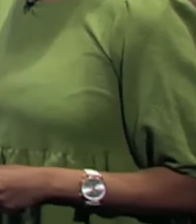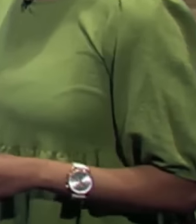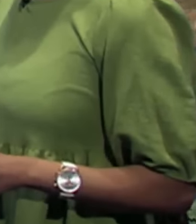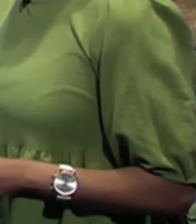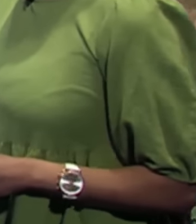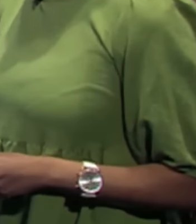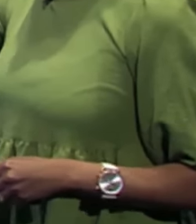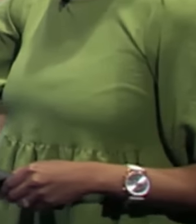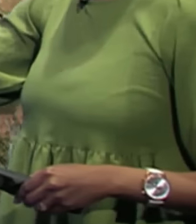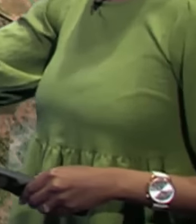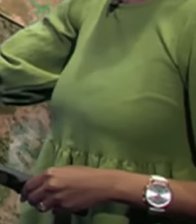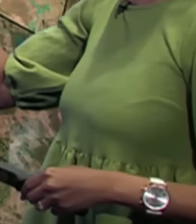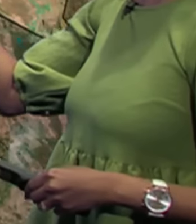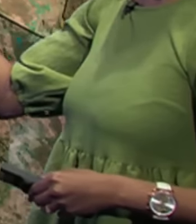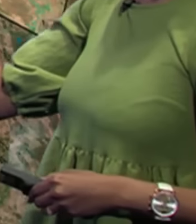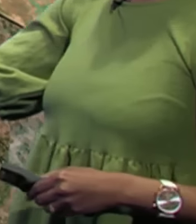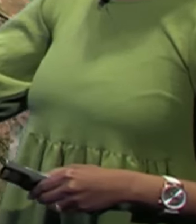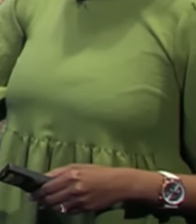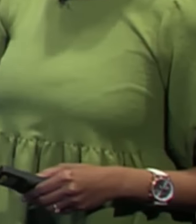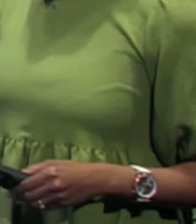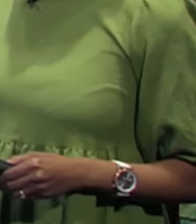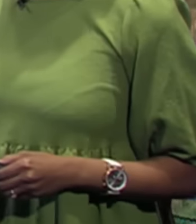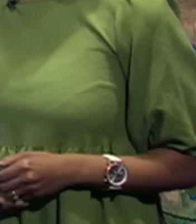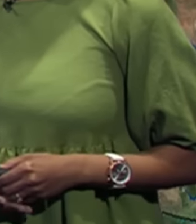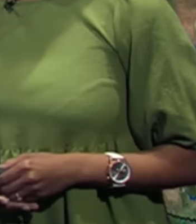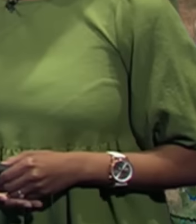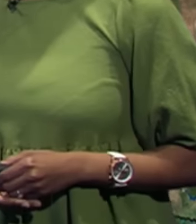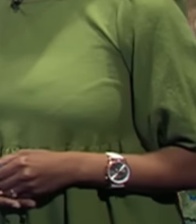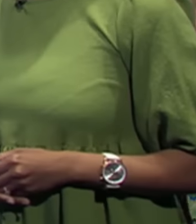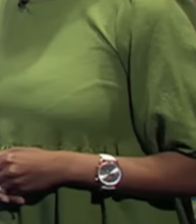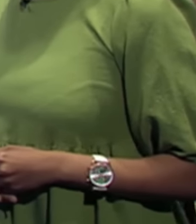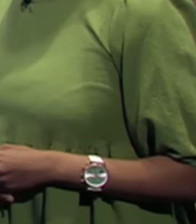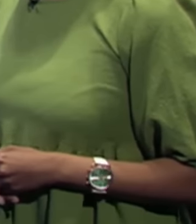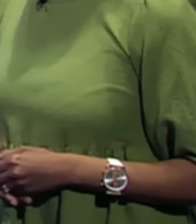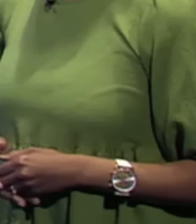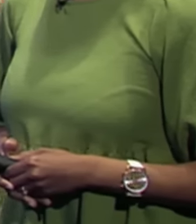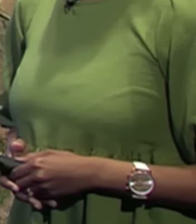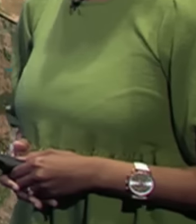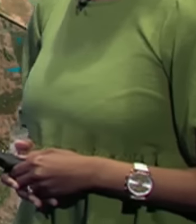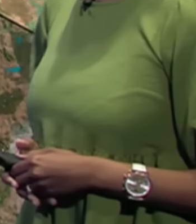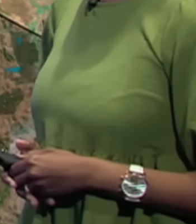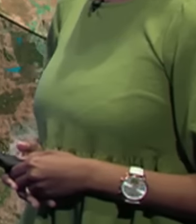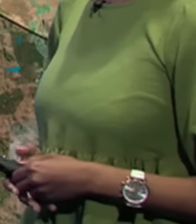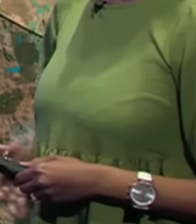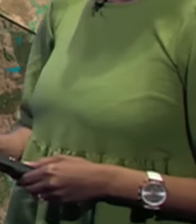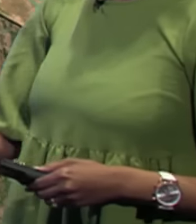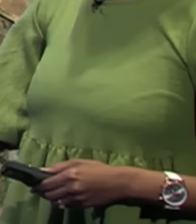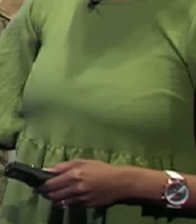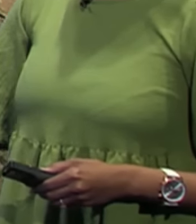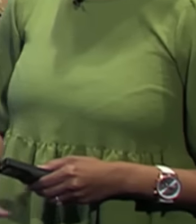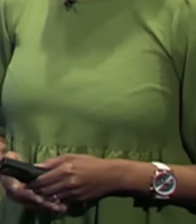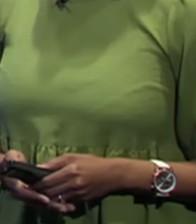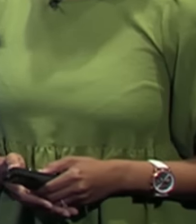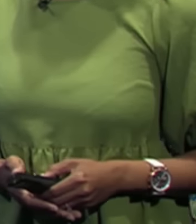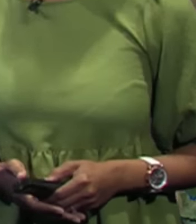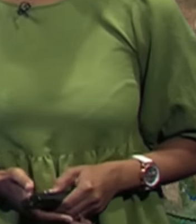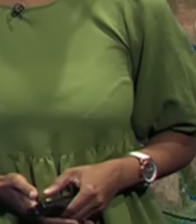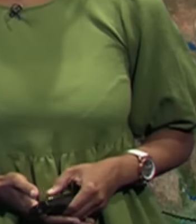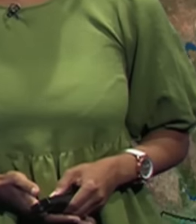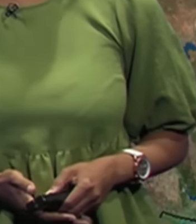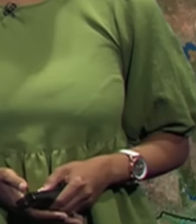mo Mpumalanga le teng go tla nna le gone go nna le pula Carolina le Emelo ke re gata di le 20 go a go di le 21 Mkhondo ke re gata